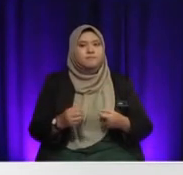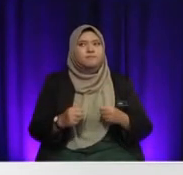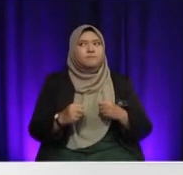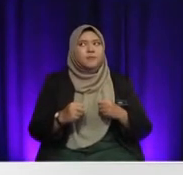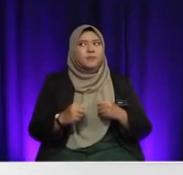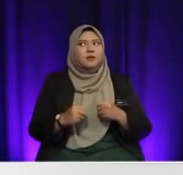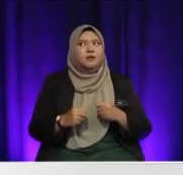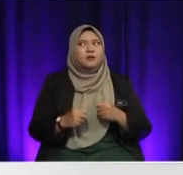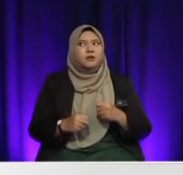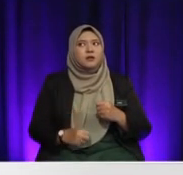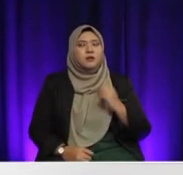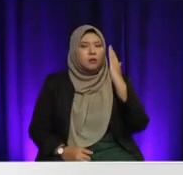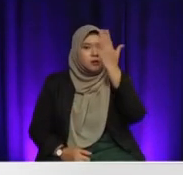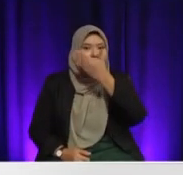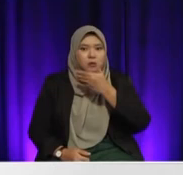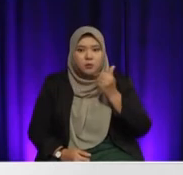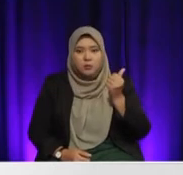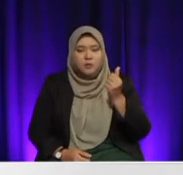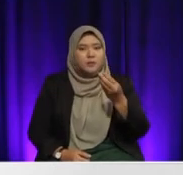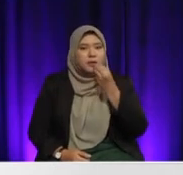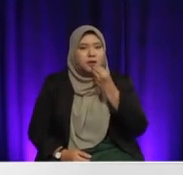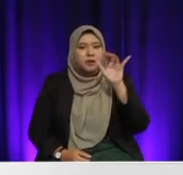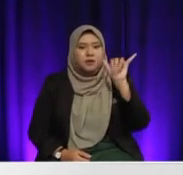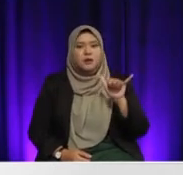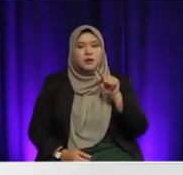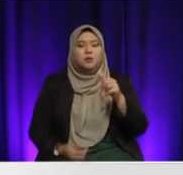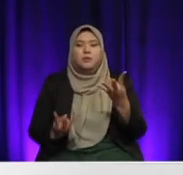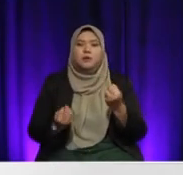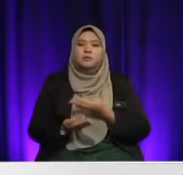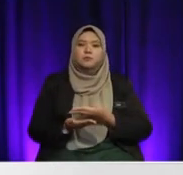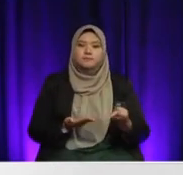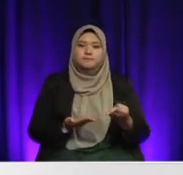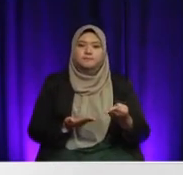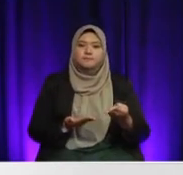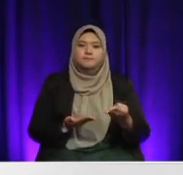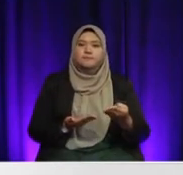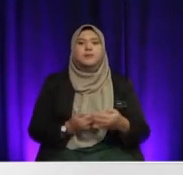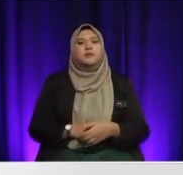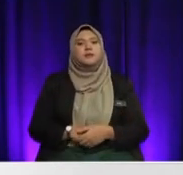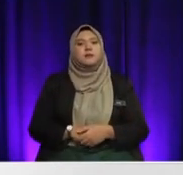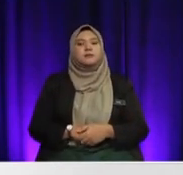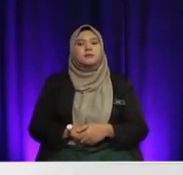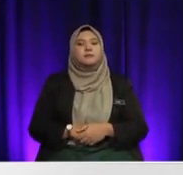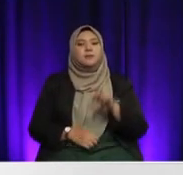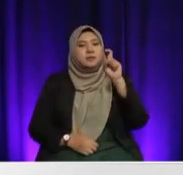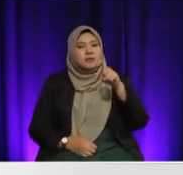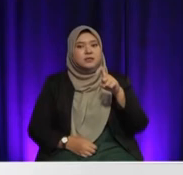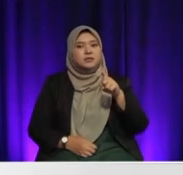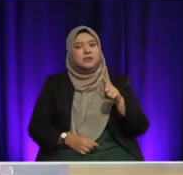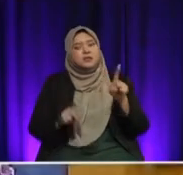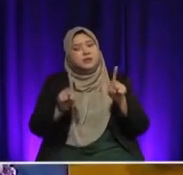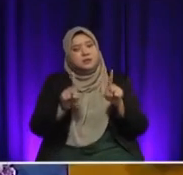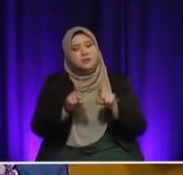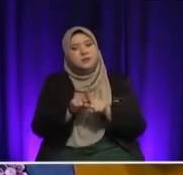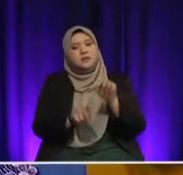popcorn sini togel, sini tebal. Sekali ambil, tepung sebelah belaka. Sebelah tak ada salutan. Tengok-tengok, tepung je, mana